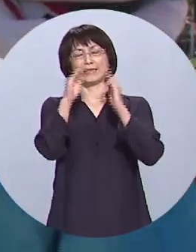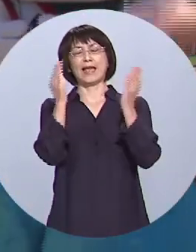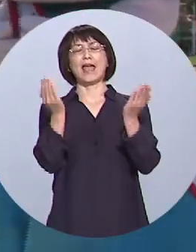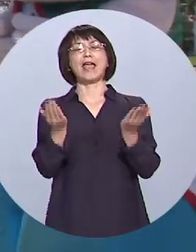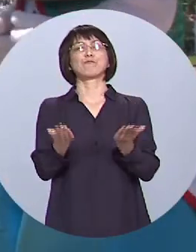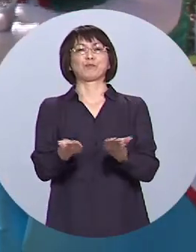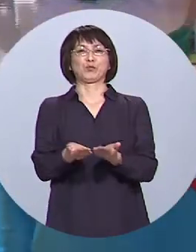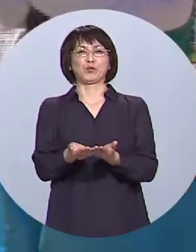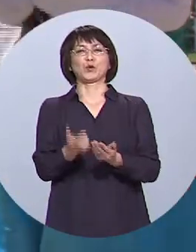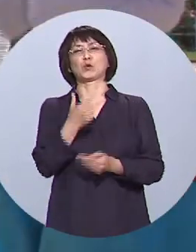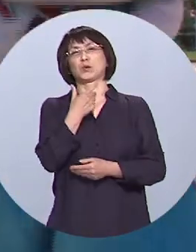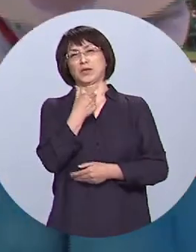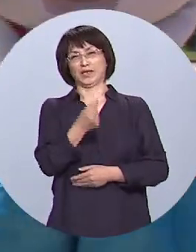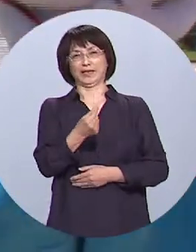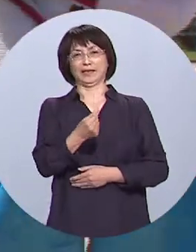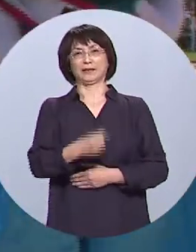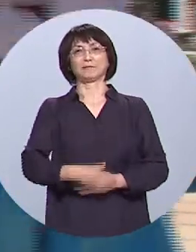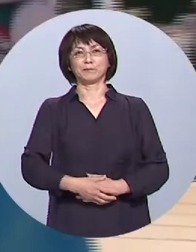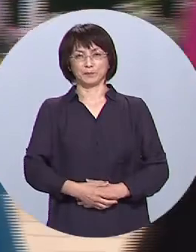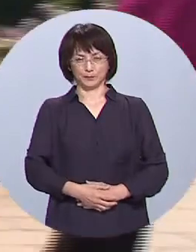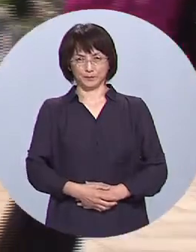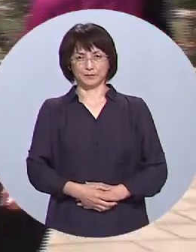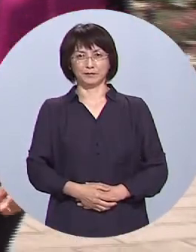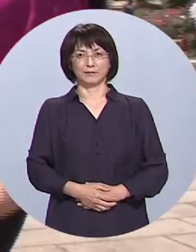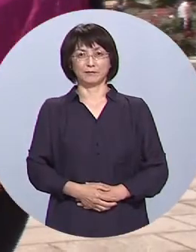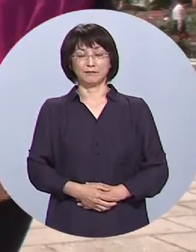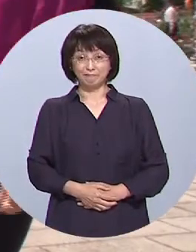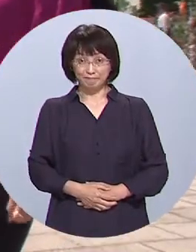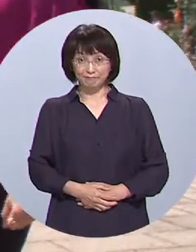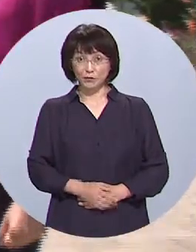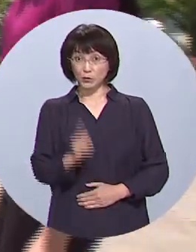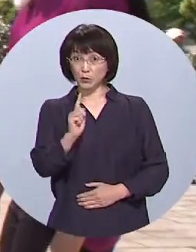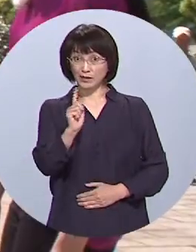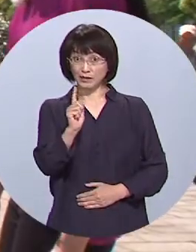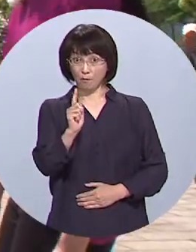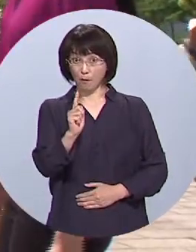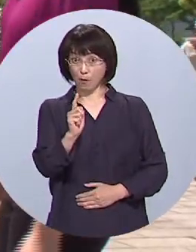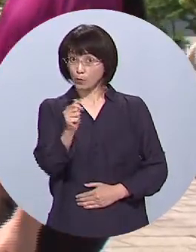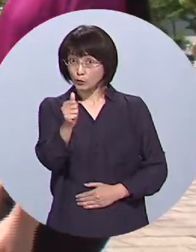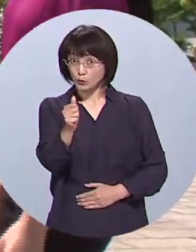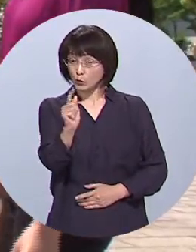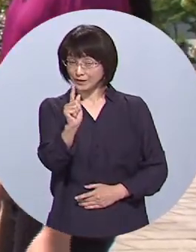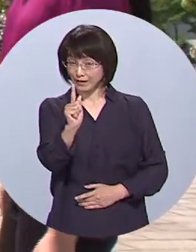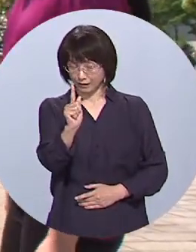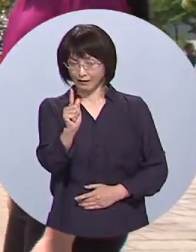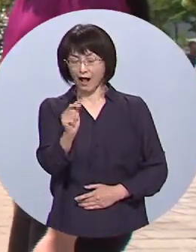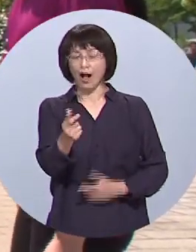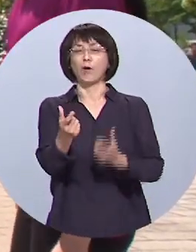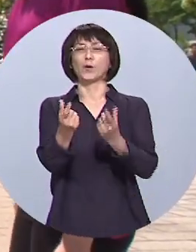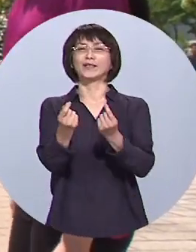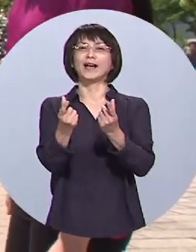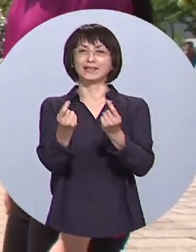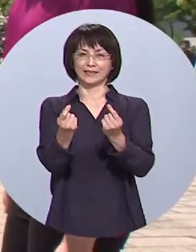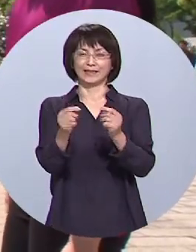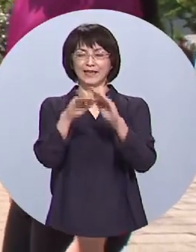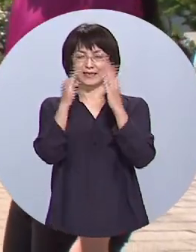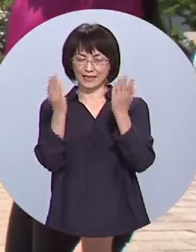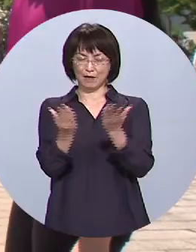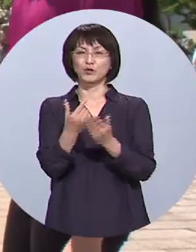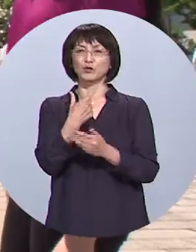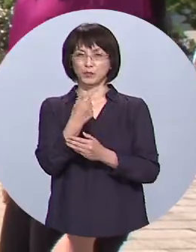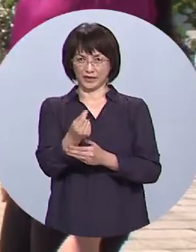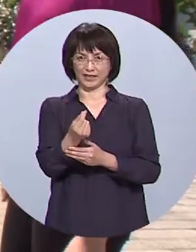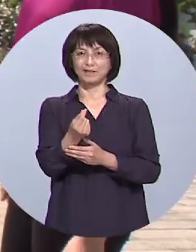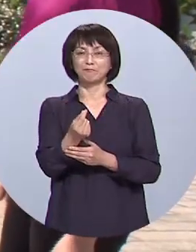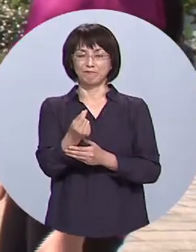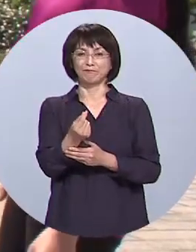全部 全部好きなの。そうか、す あれ、え、あれ、ローズくん、ローズくん、ローズくんも、ローズくんも、 僕も 全部好き。 僕